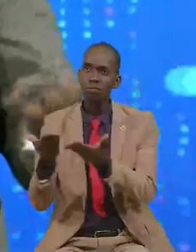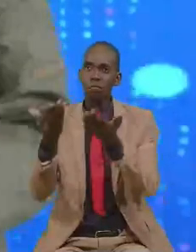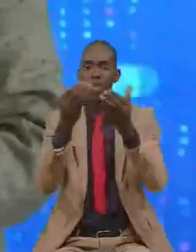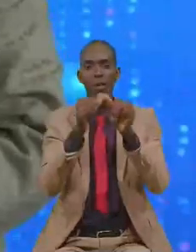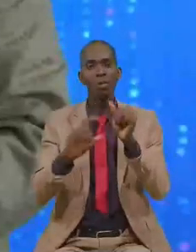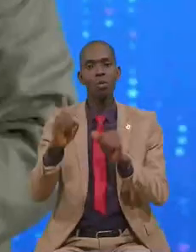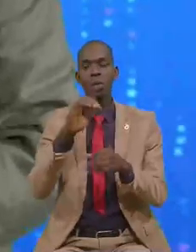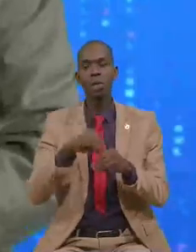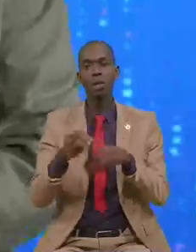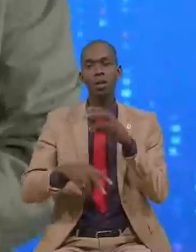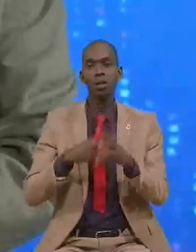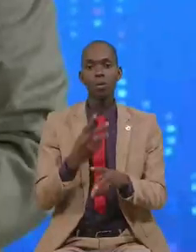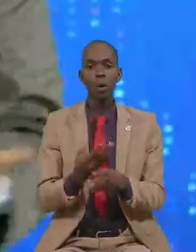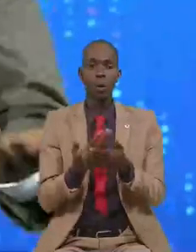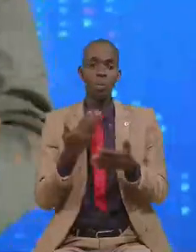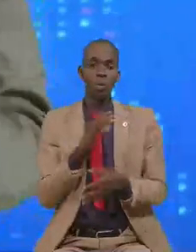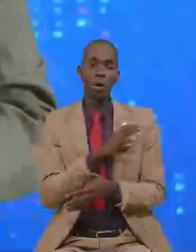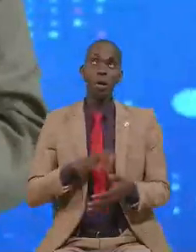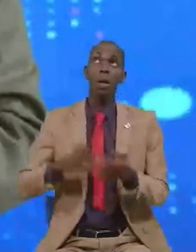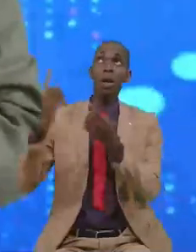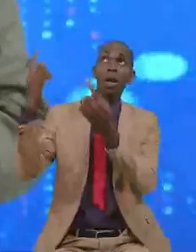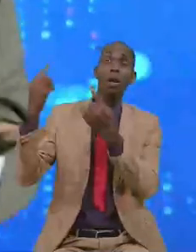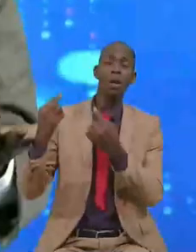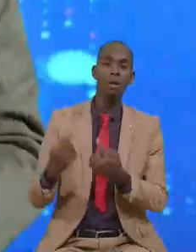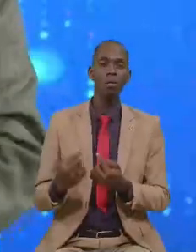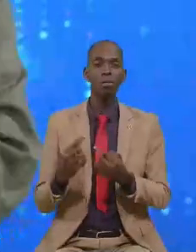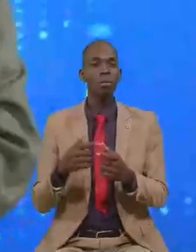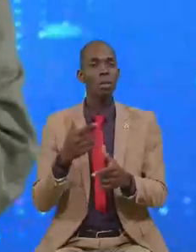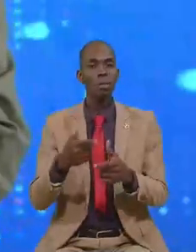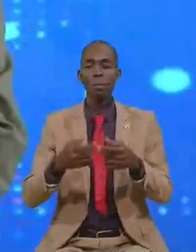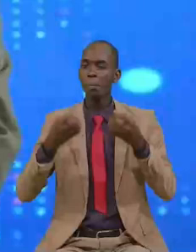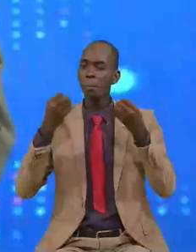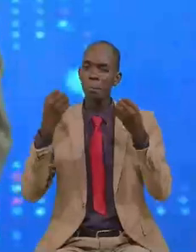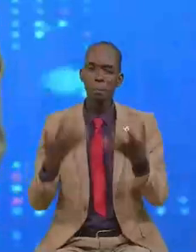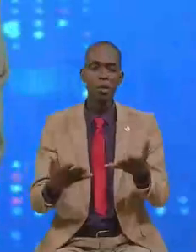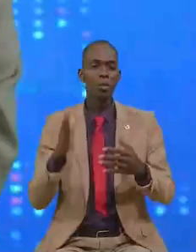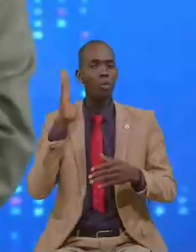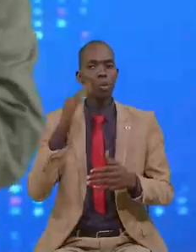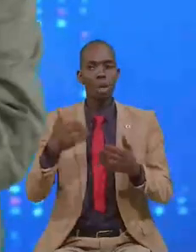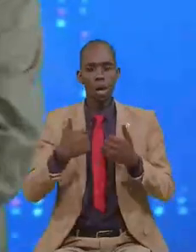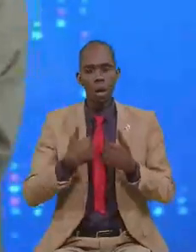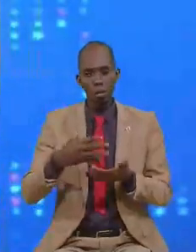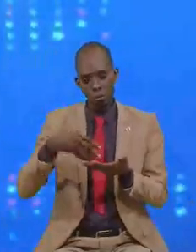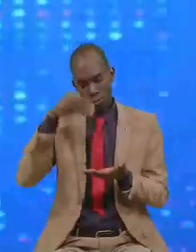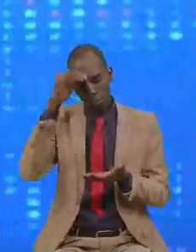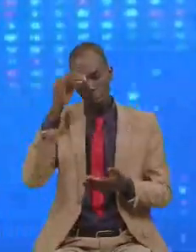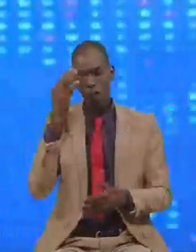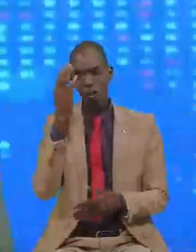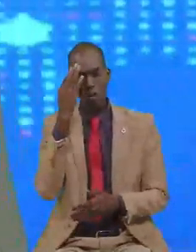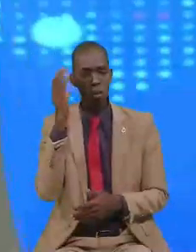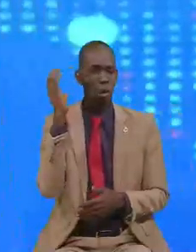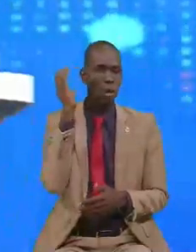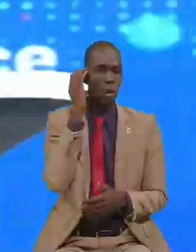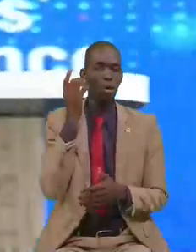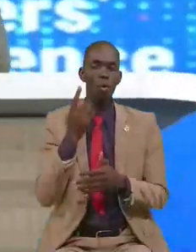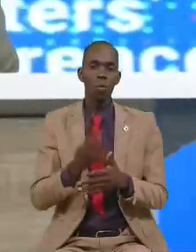monde avant le retour de Christ. Alors plusieurs auraient connu, auraient entendu ce qu'il est